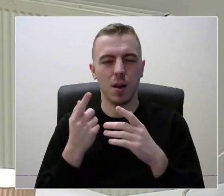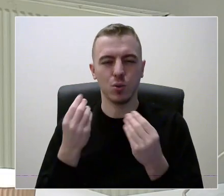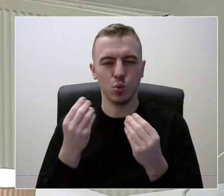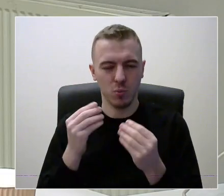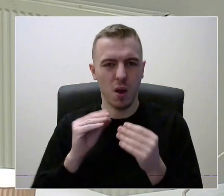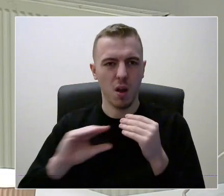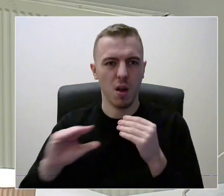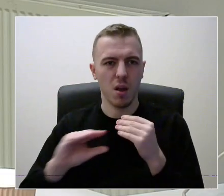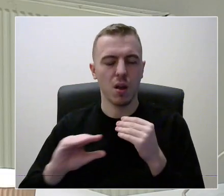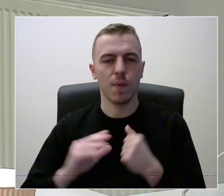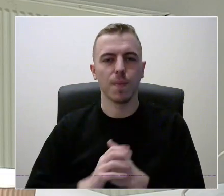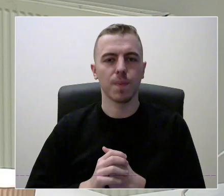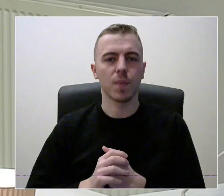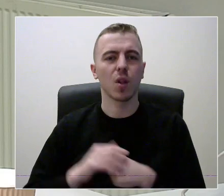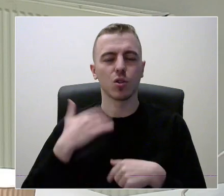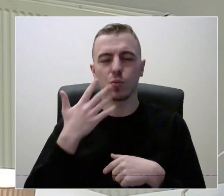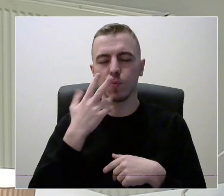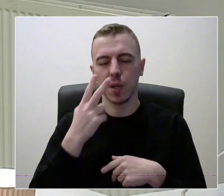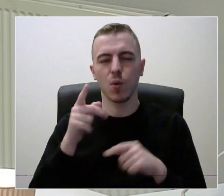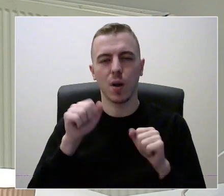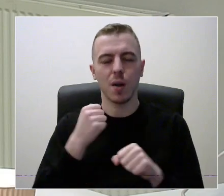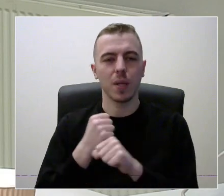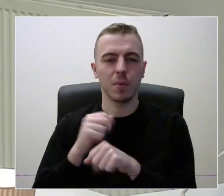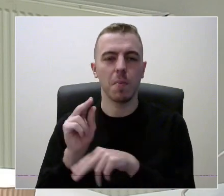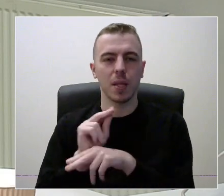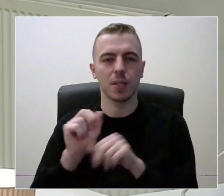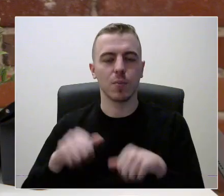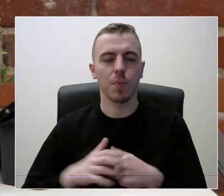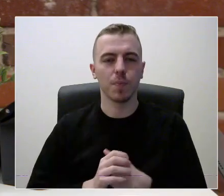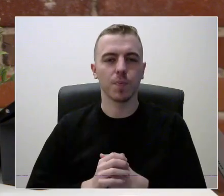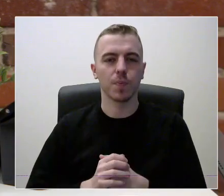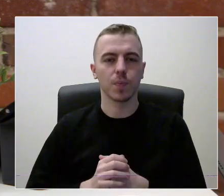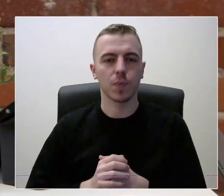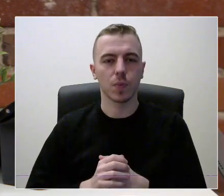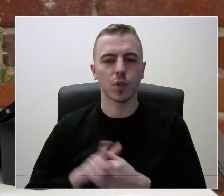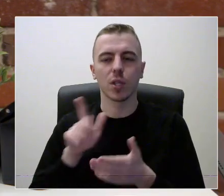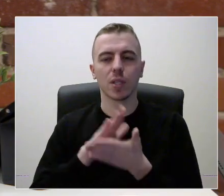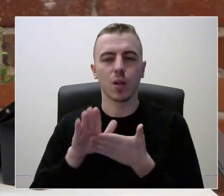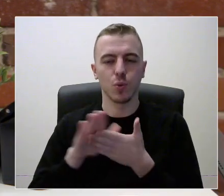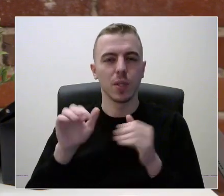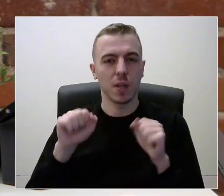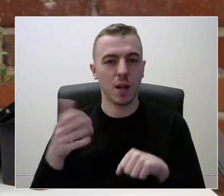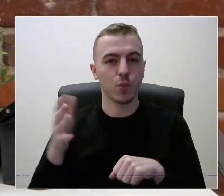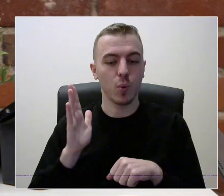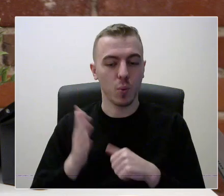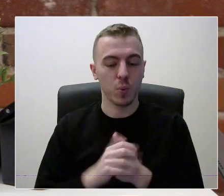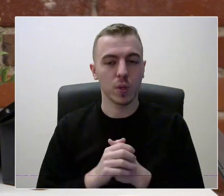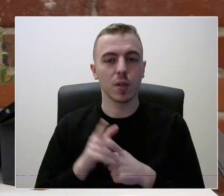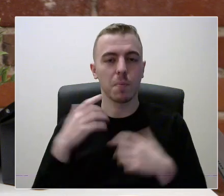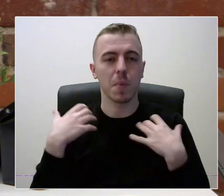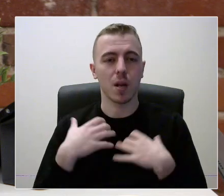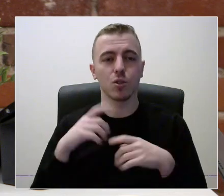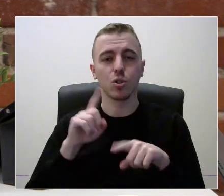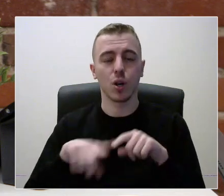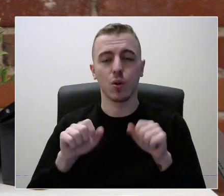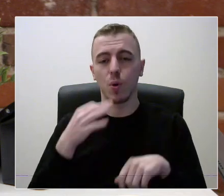aš matau, kad tikrai galima dirbti ir yra taisytinų vietų. Čia skaidrumas galėtų būti daugiau, gali meras iš karto reaguoti. Iš esmės,